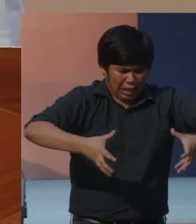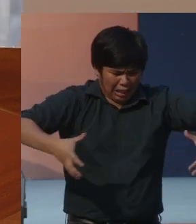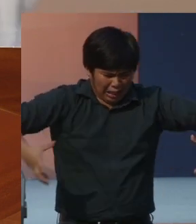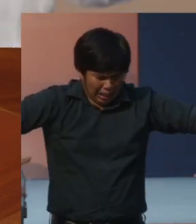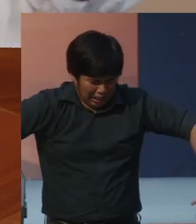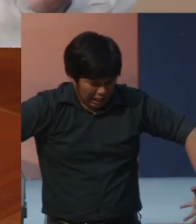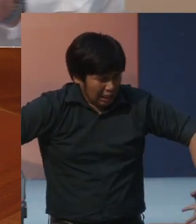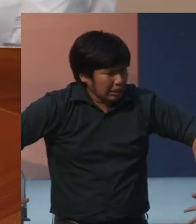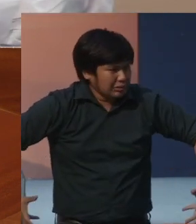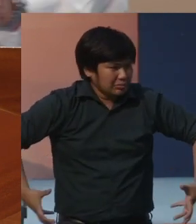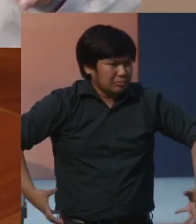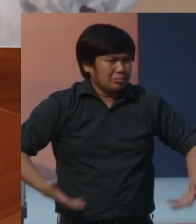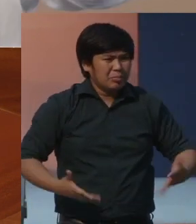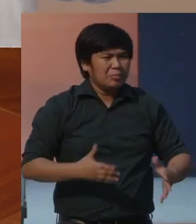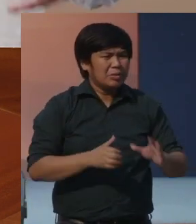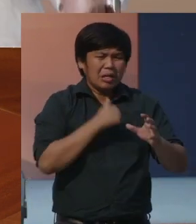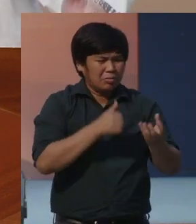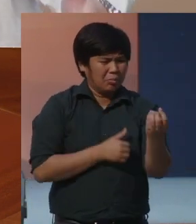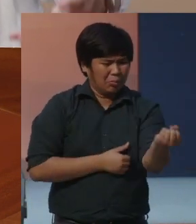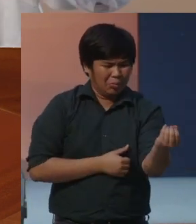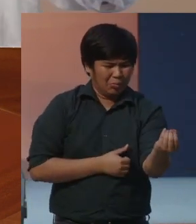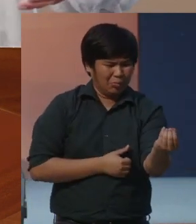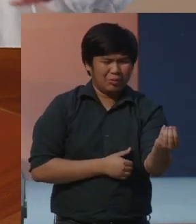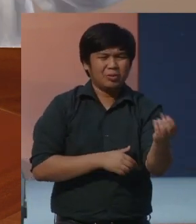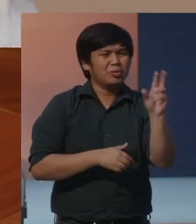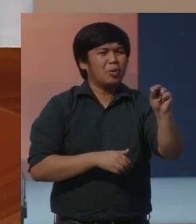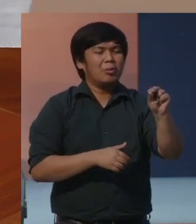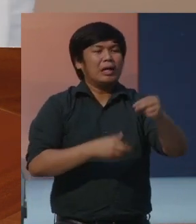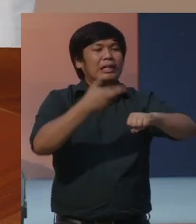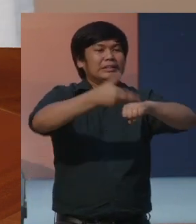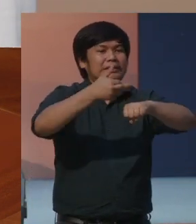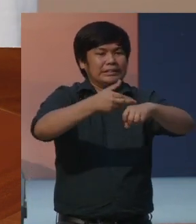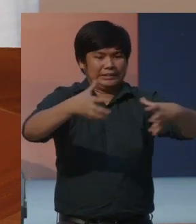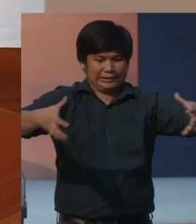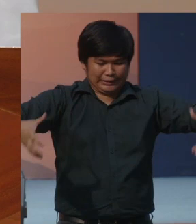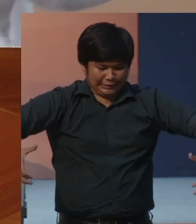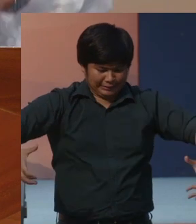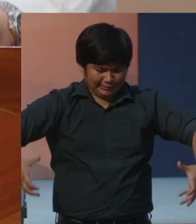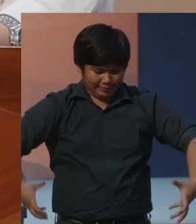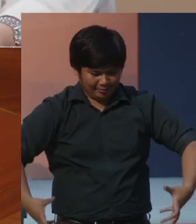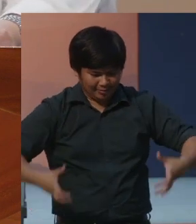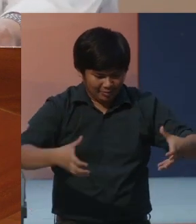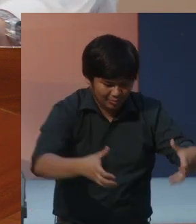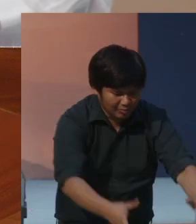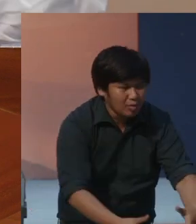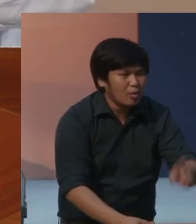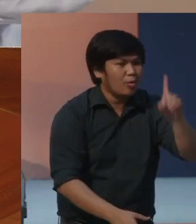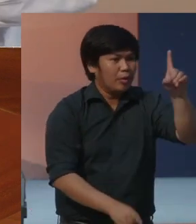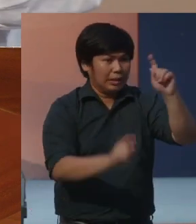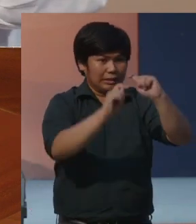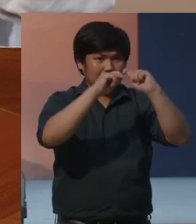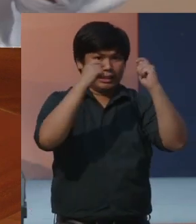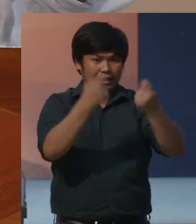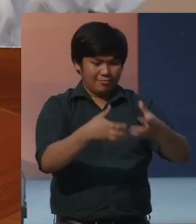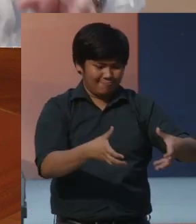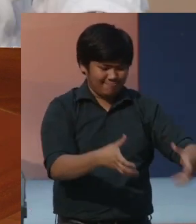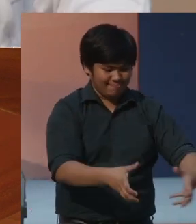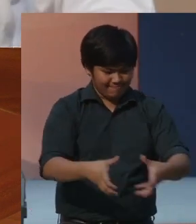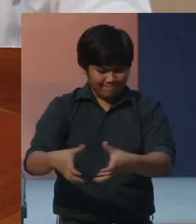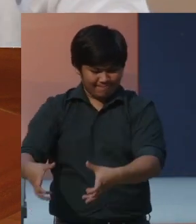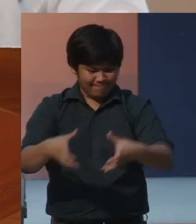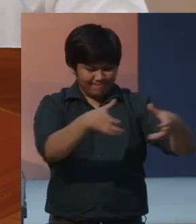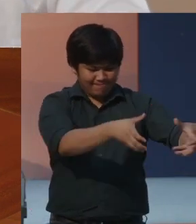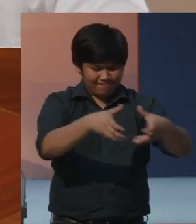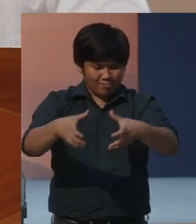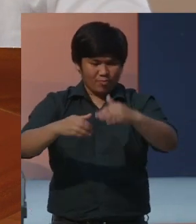Siguro malalaking stone yun. No, siguro mahirap din buhatin yun. So kumuha siya ng 12, one for each tribe, no? Para maalala ng